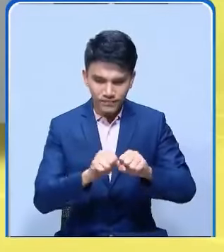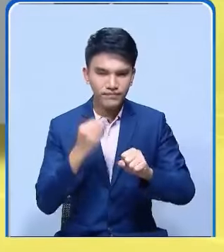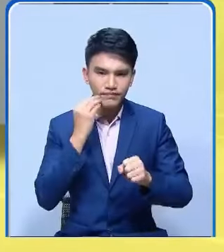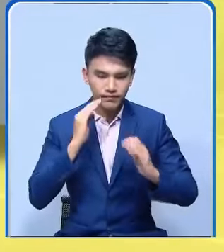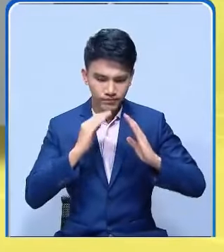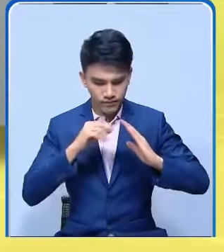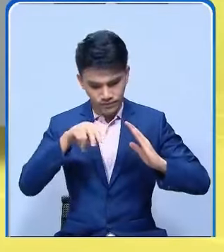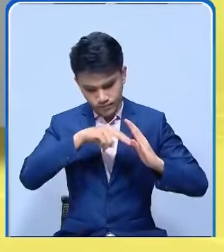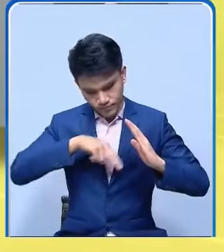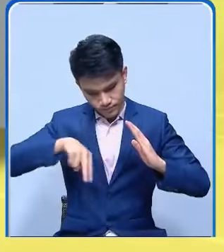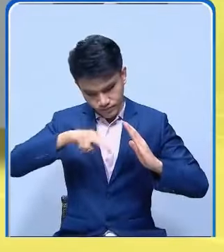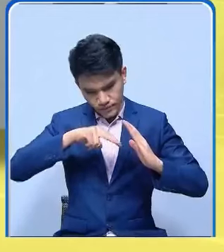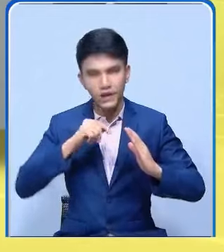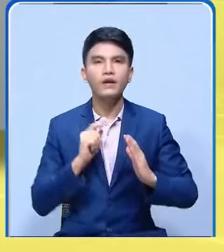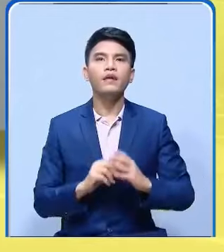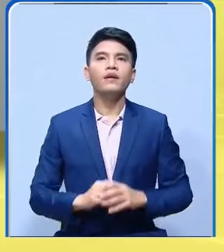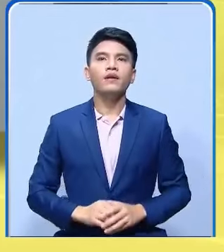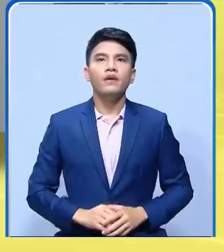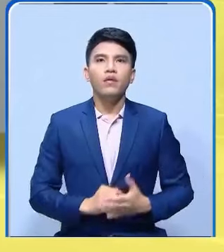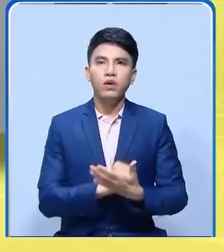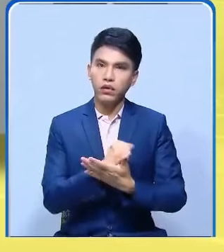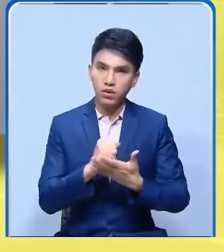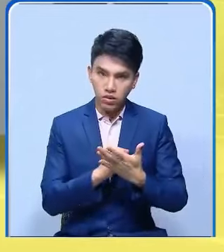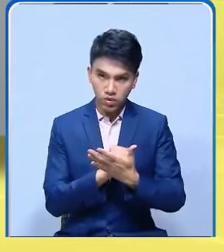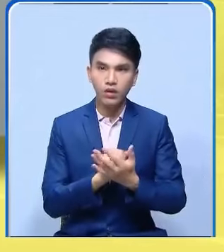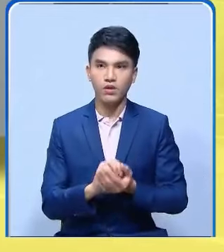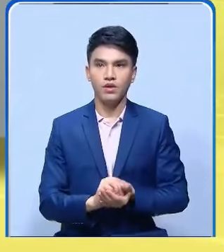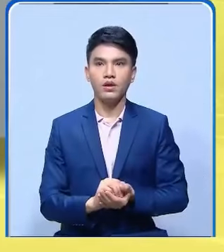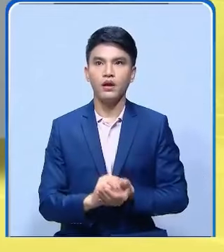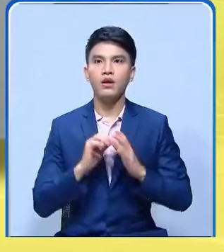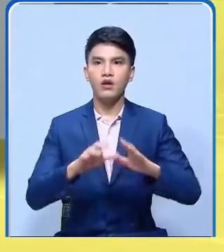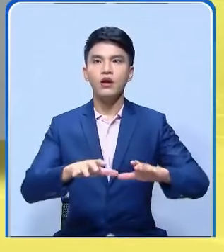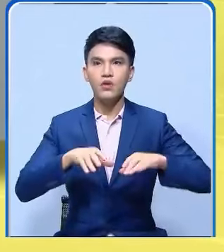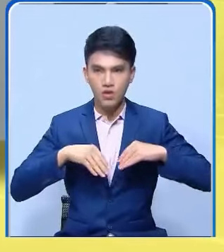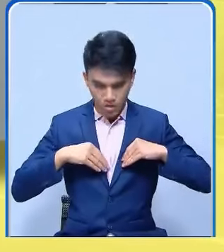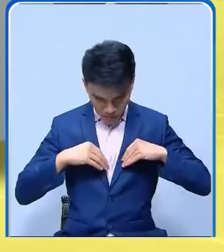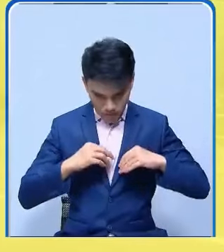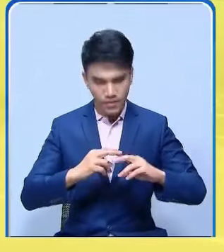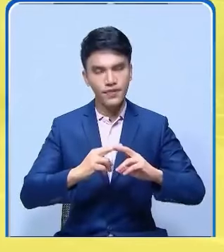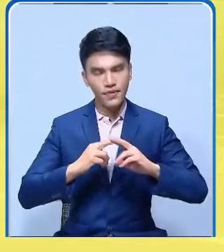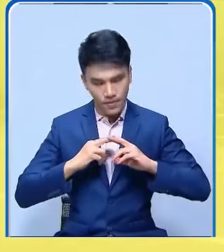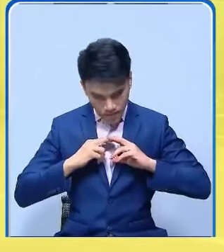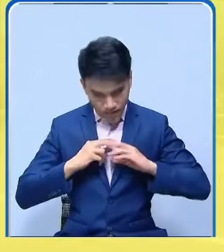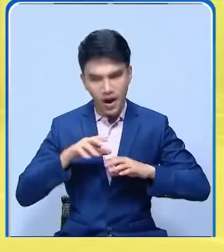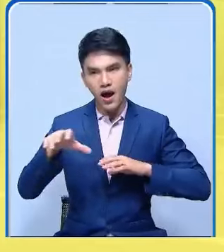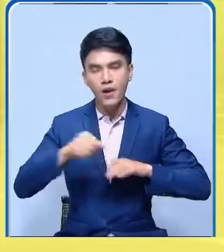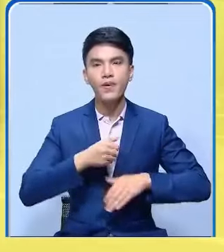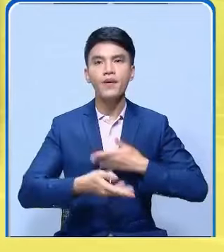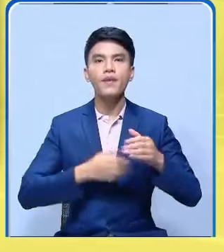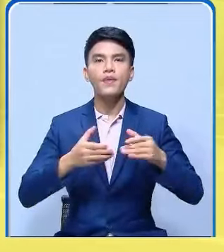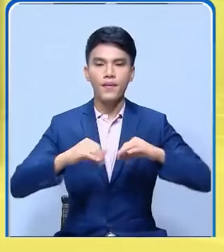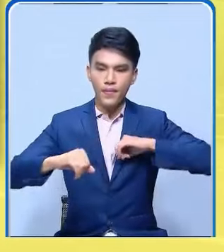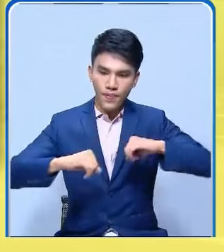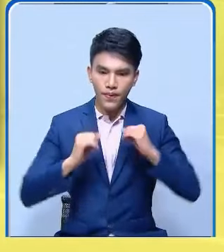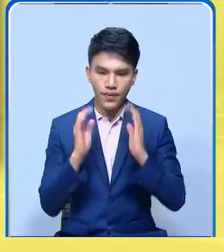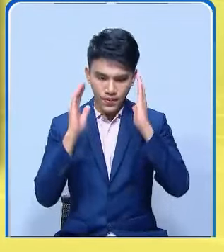ในหมู่บ้านการเคหะตะพงพบยาเสพติดค่ะเจ้าตัวรับว่าเป็นยาเสพติดของตัวเองมีไว้เพื่อจำหน่ายให้กลุ่มวัยรุ่นและผู้ใช้แรงง